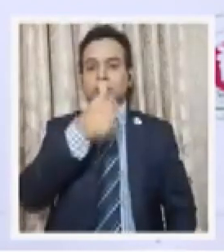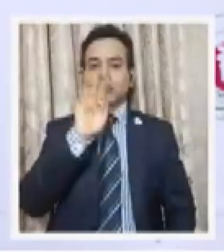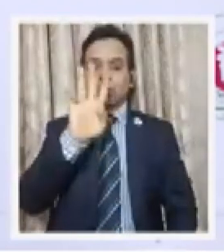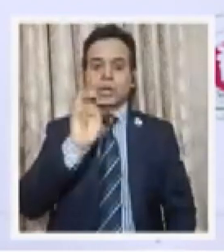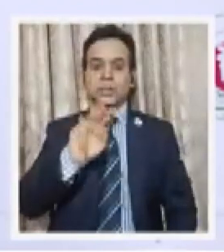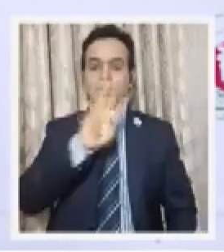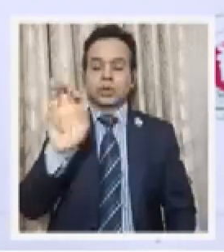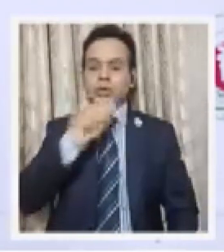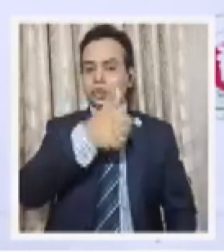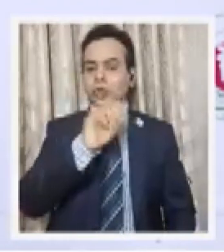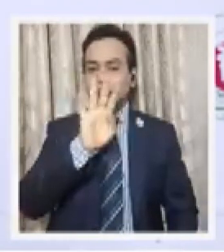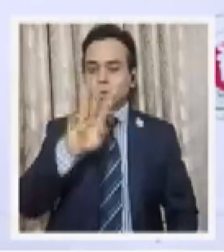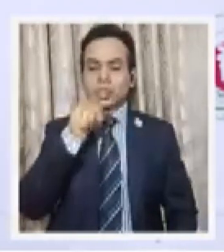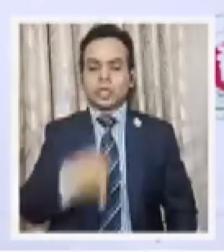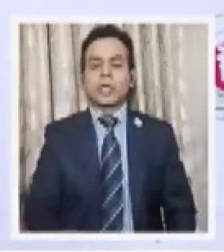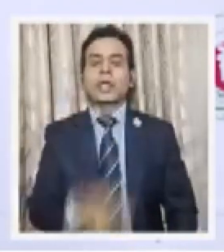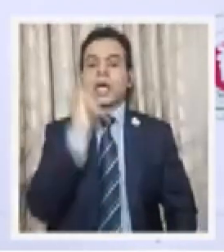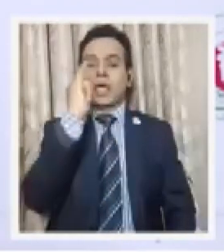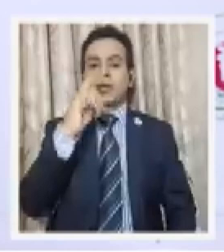সেবায় কোভিড-19 গ্রহণ করেছেন